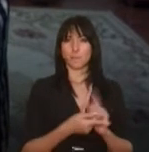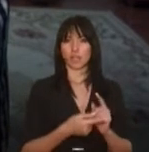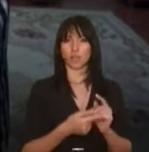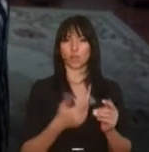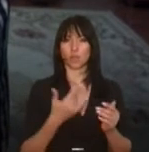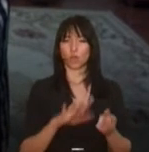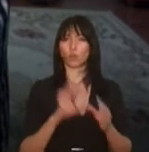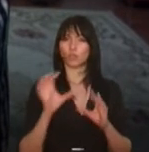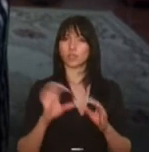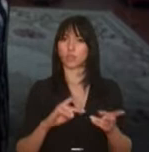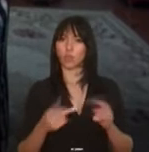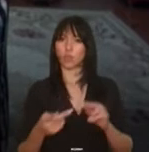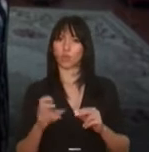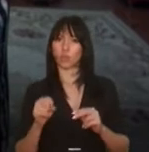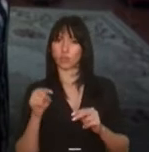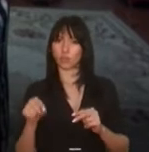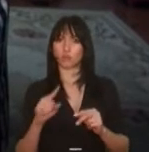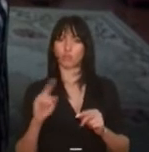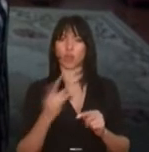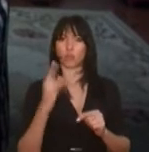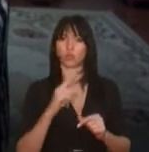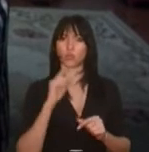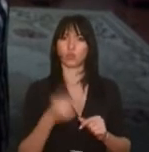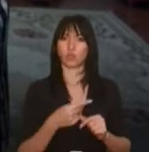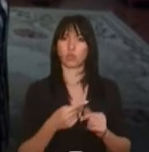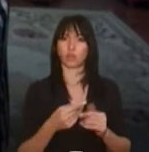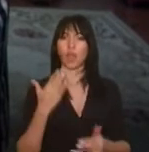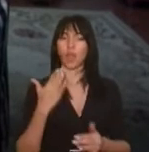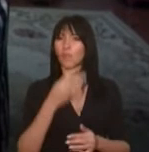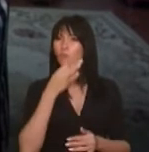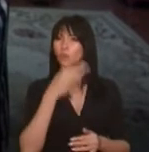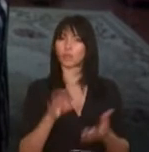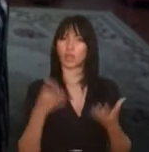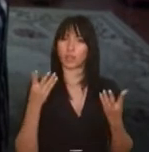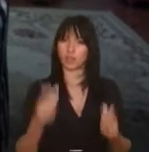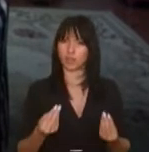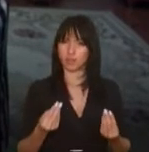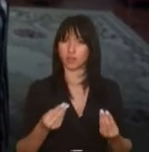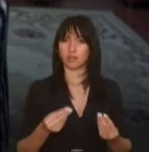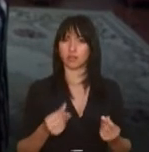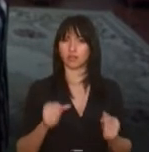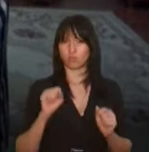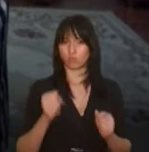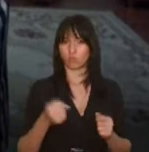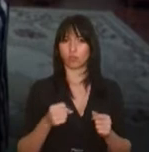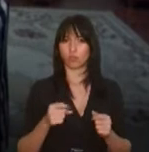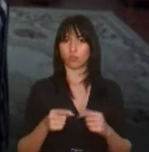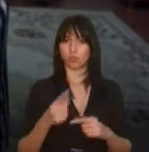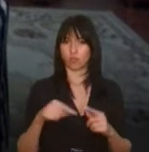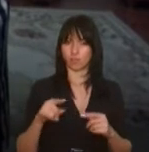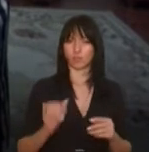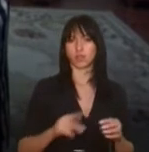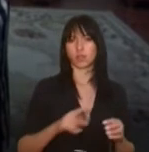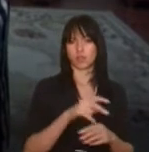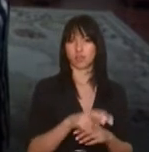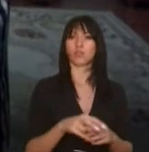що батьки раз у рік, але в будь-який день, який їх влаштовує, коли є на роботі їхній